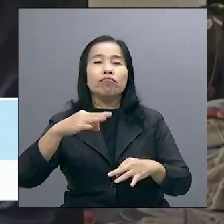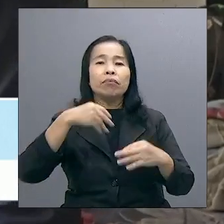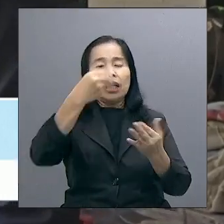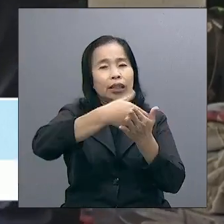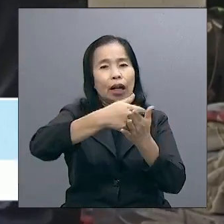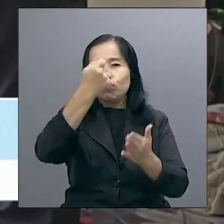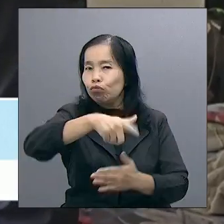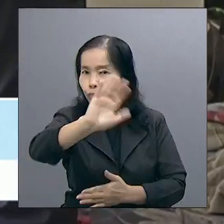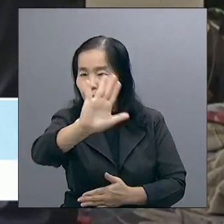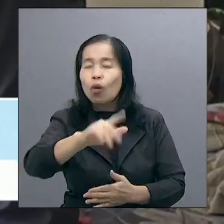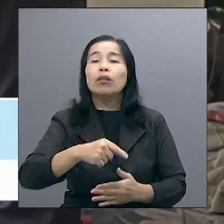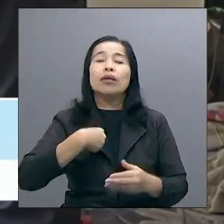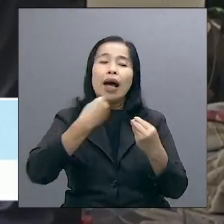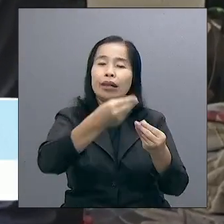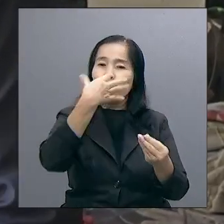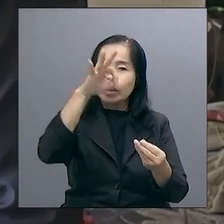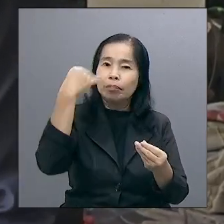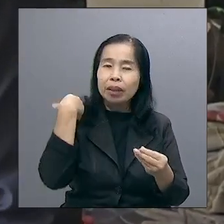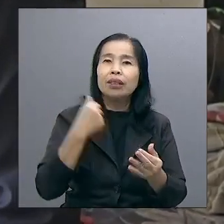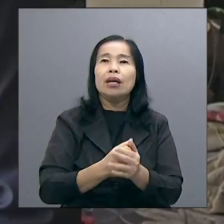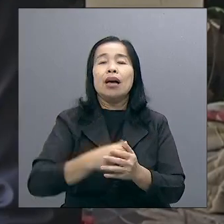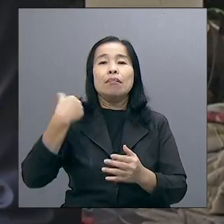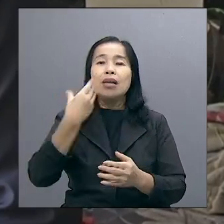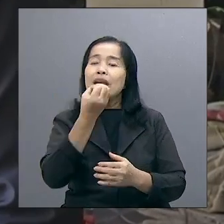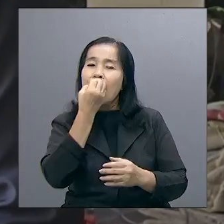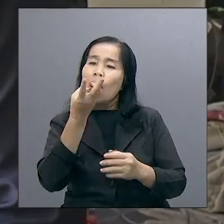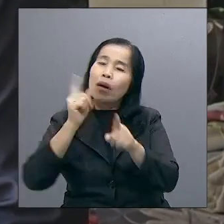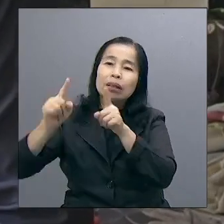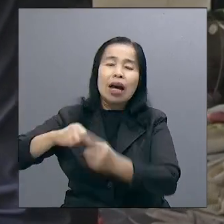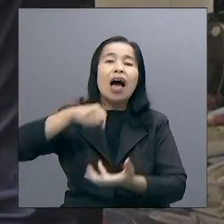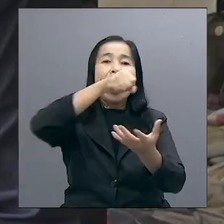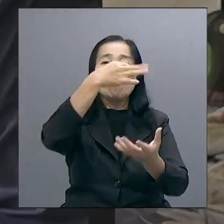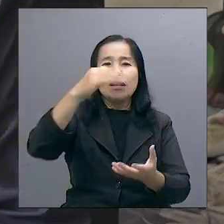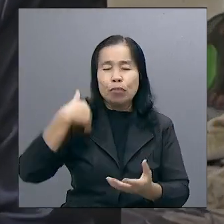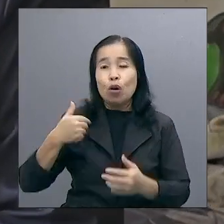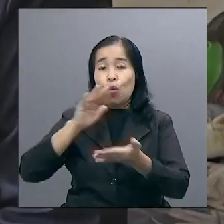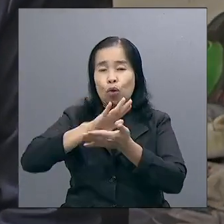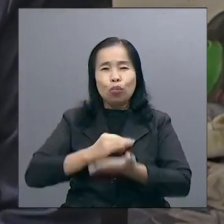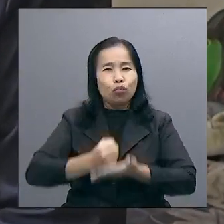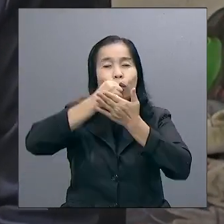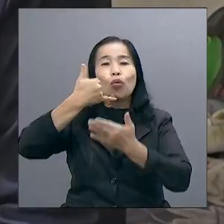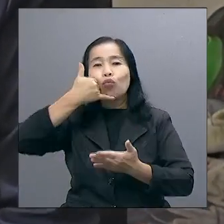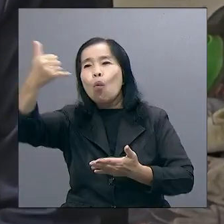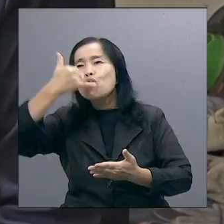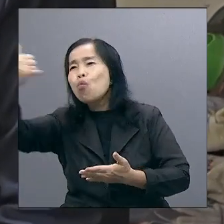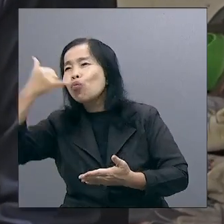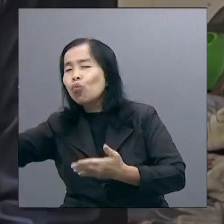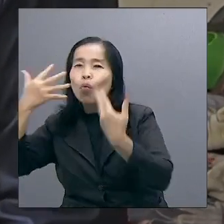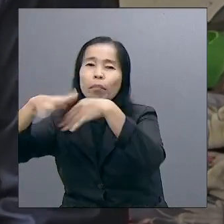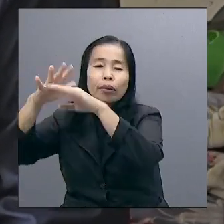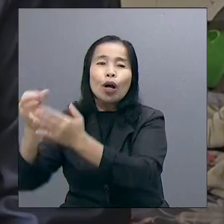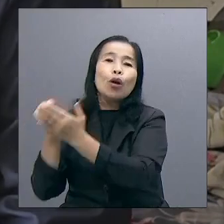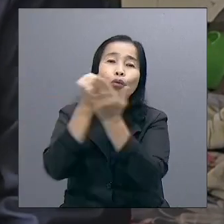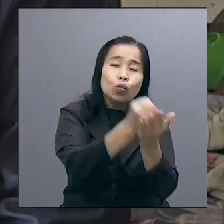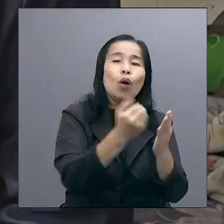รับชุยเยืfred และก็เรื่องของถงยางชีบที่เราได้ประสารหนวยงานต่ๆเข้ามาช่วยเหลอที่บันหังนี้